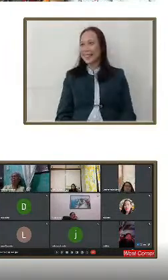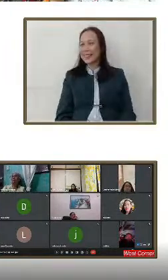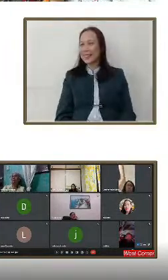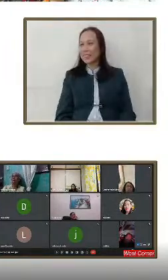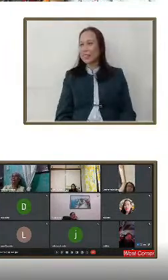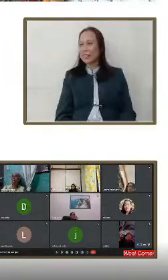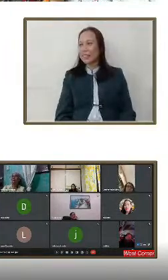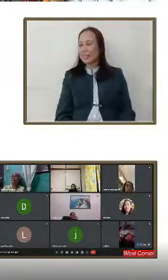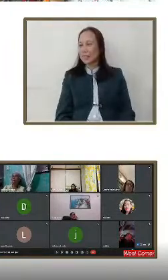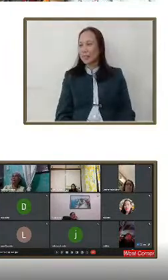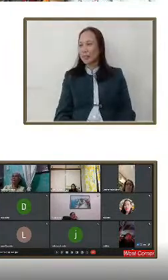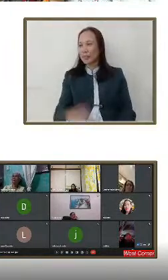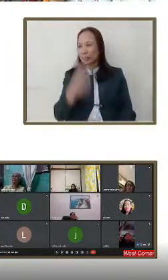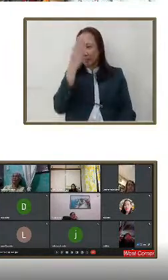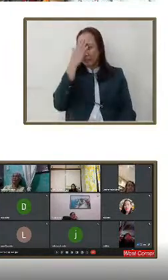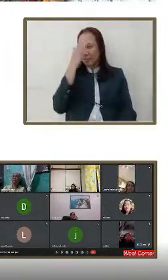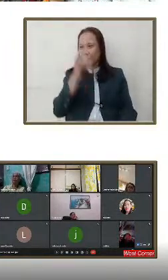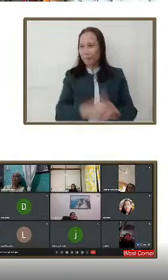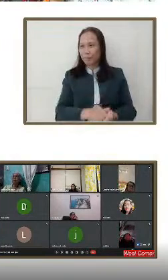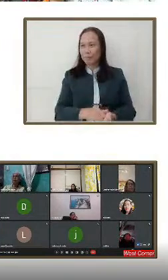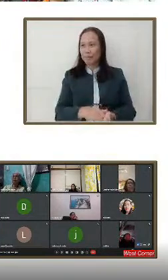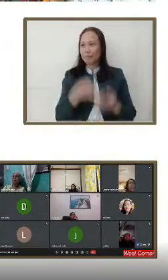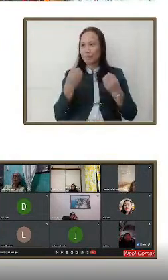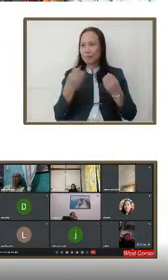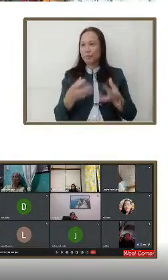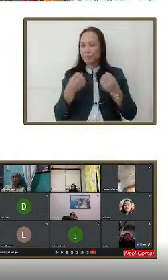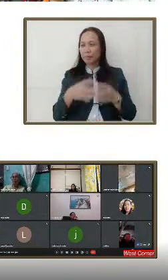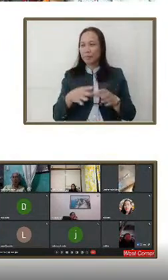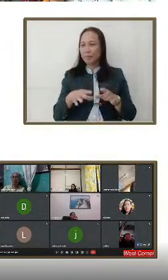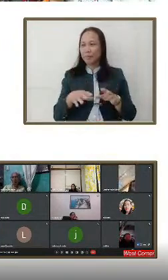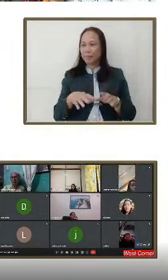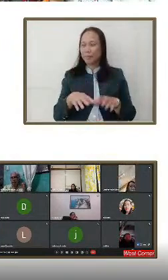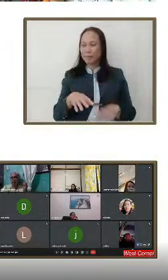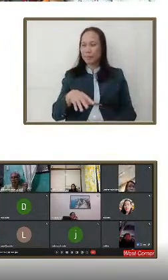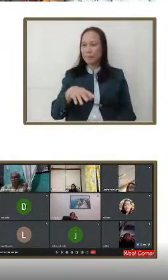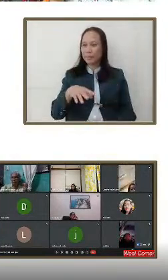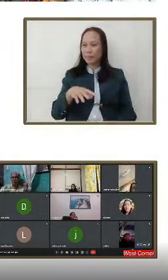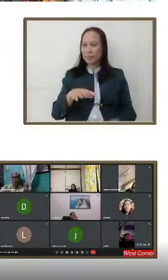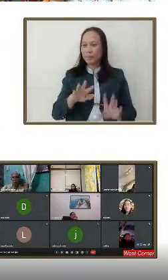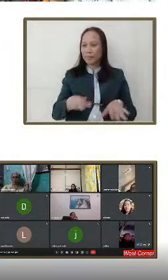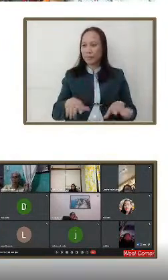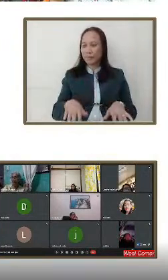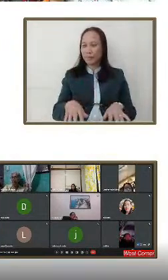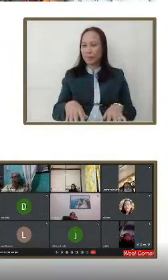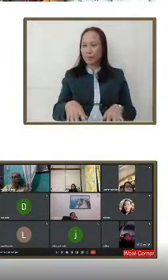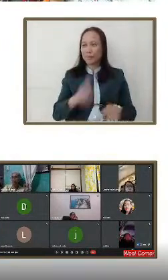Yeah. Yeah. Alam mo ba ngayon, karami ang mga bata ngayon pag kinakausap?